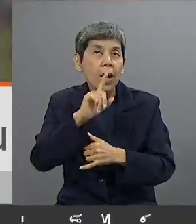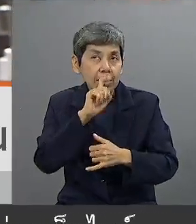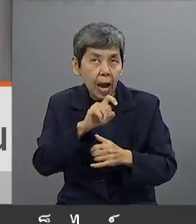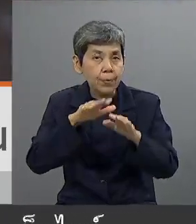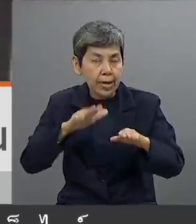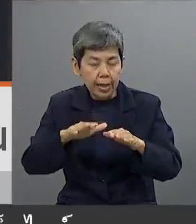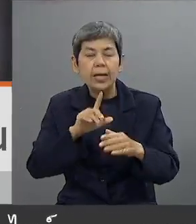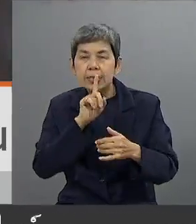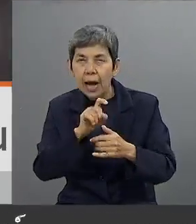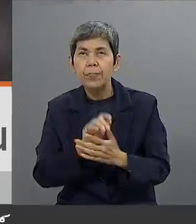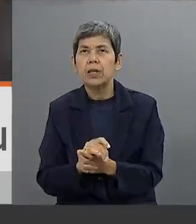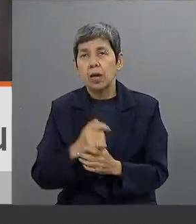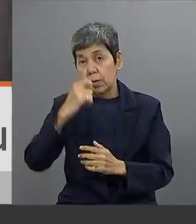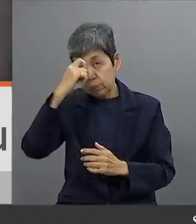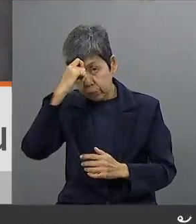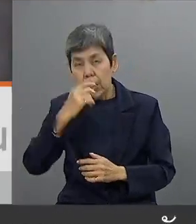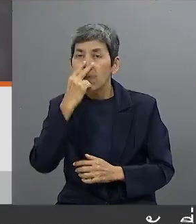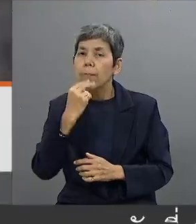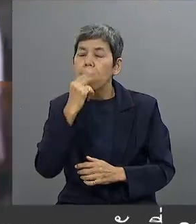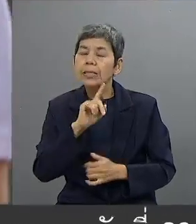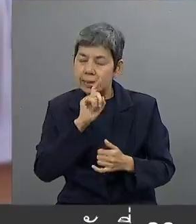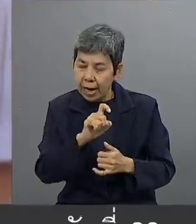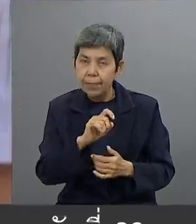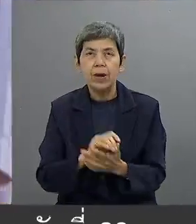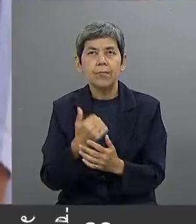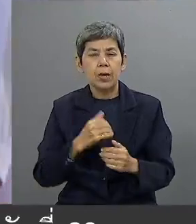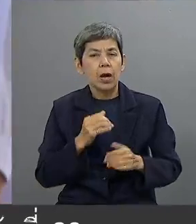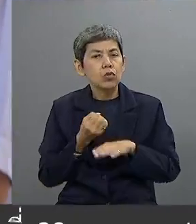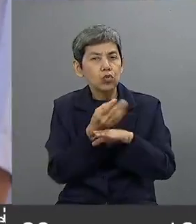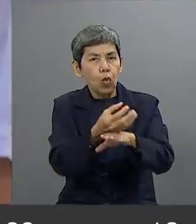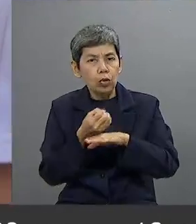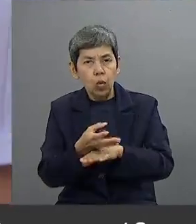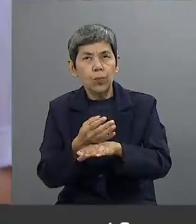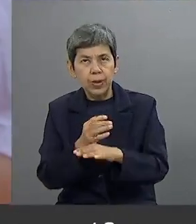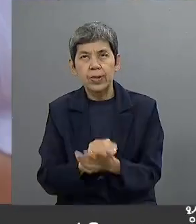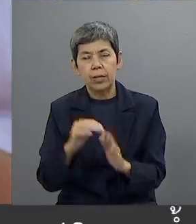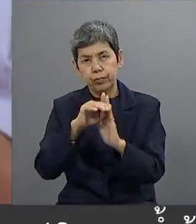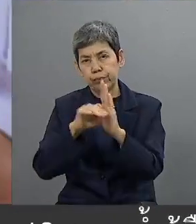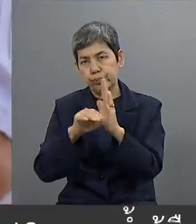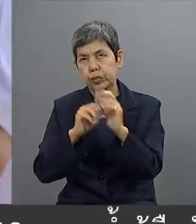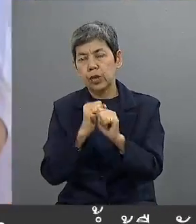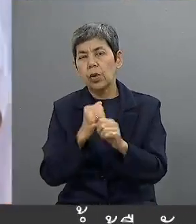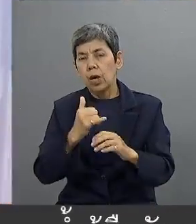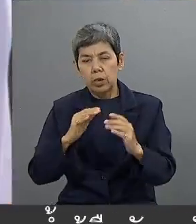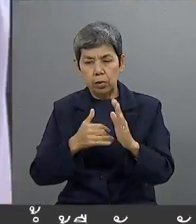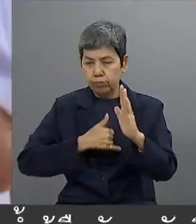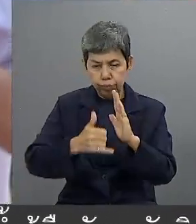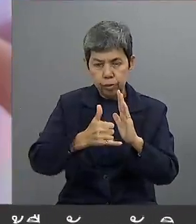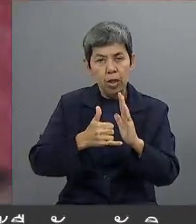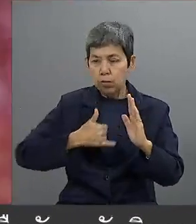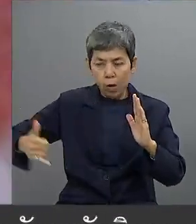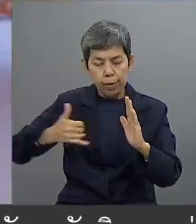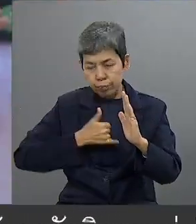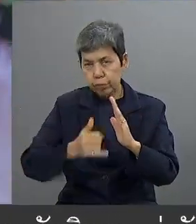นวัดไข้น้ำมูกซักประวัติการรับส่งเด็กประจำวันกำหนดช่องทางเข้าออกทางเดียวเว้นระยะห่าง2เมตรส